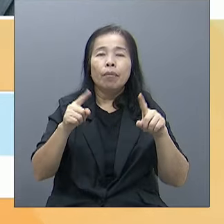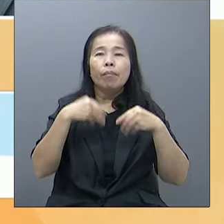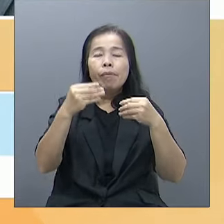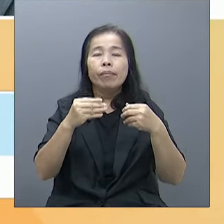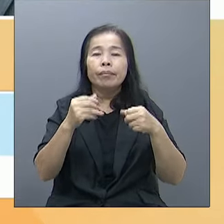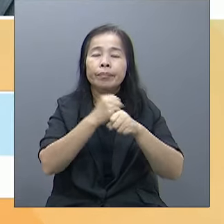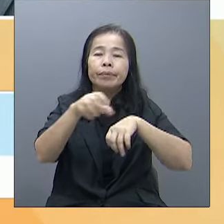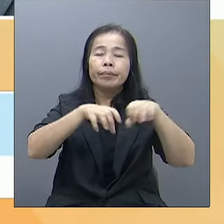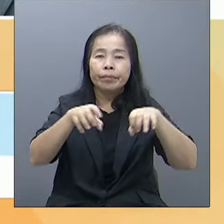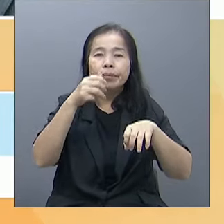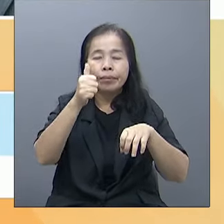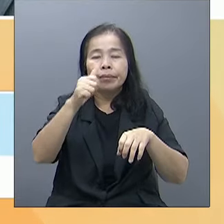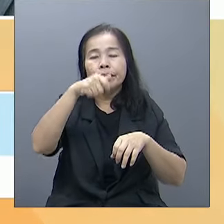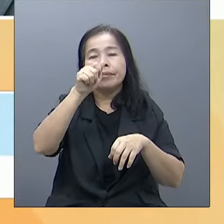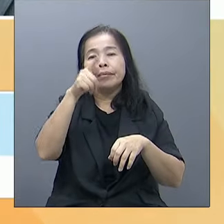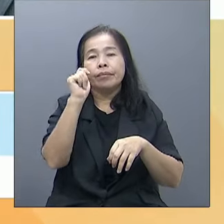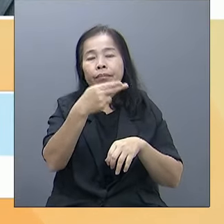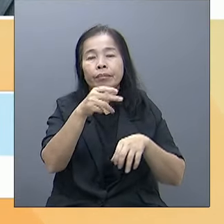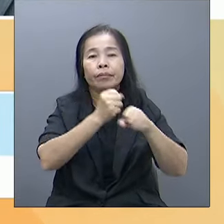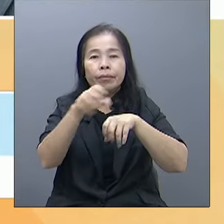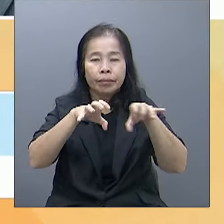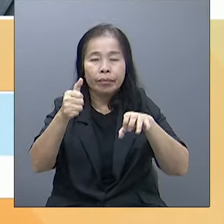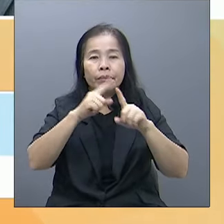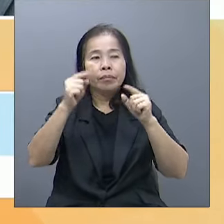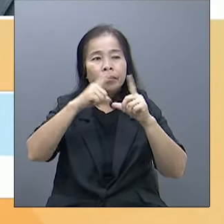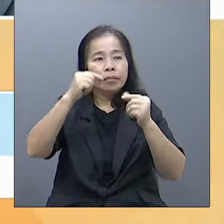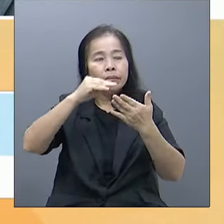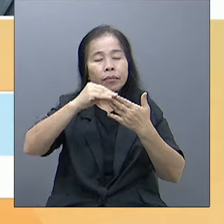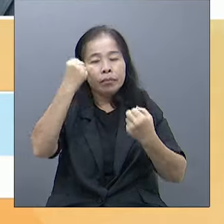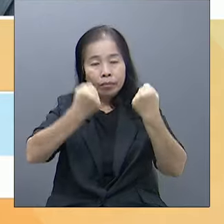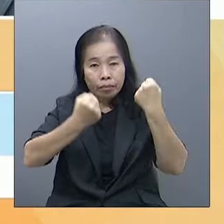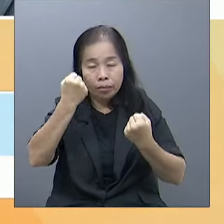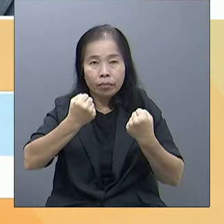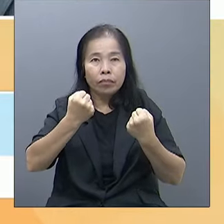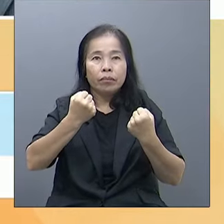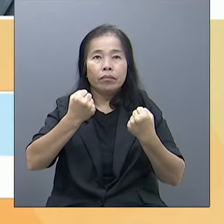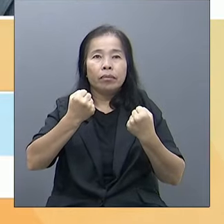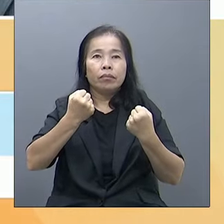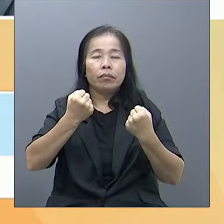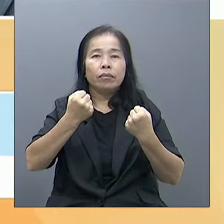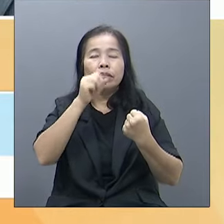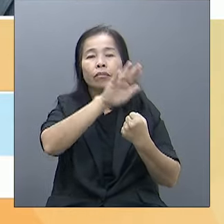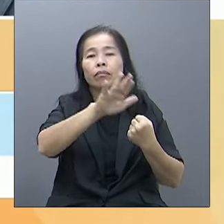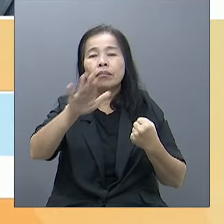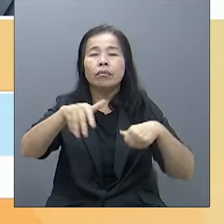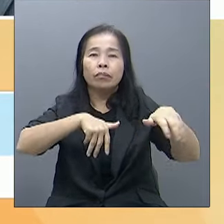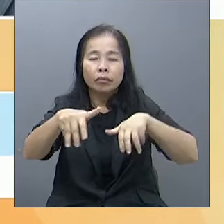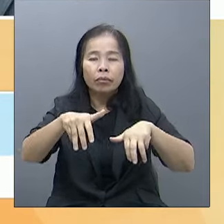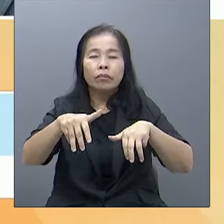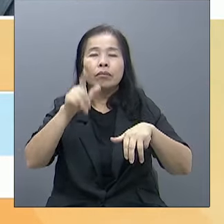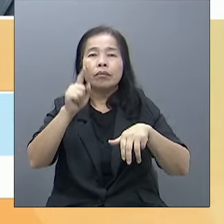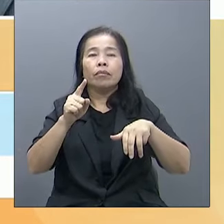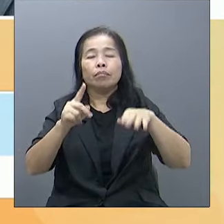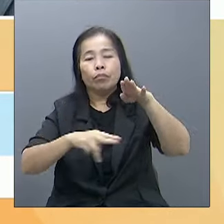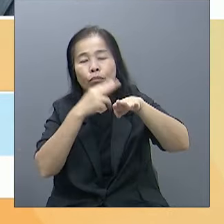ได ้ เพราะเรื่องรถเนี่ยมันจะต้องมีการเมนเทนแนนซ์รถด้วยเน า ะมันจะต้องมีการดูแลคนขับด้วยเนา